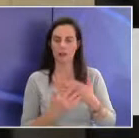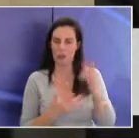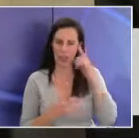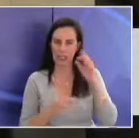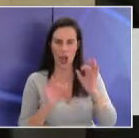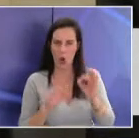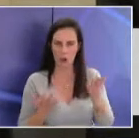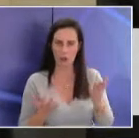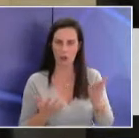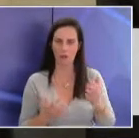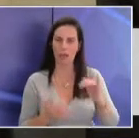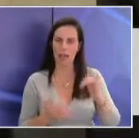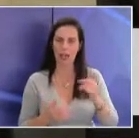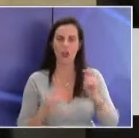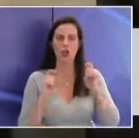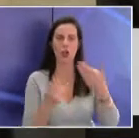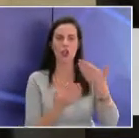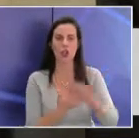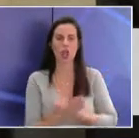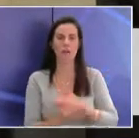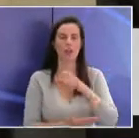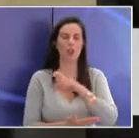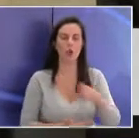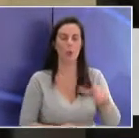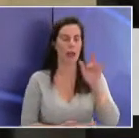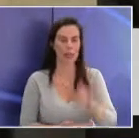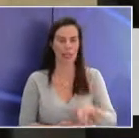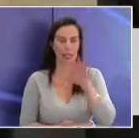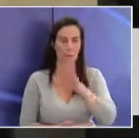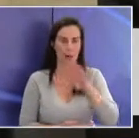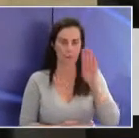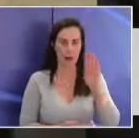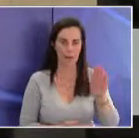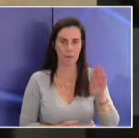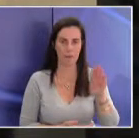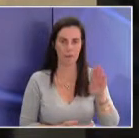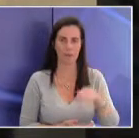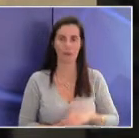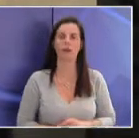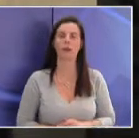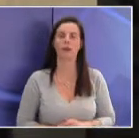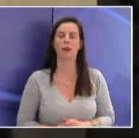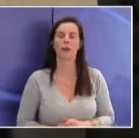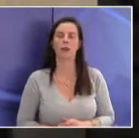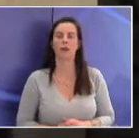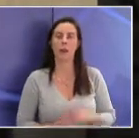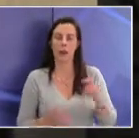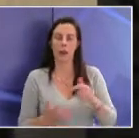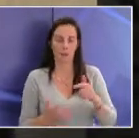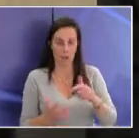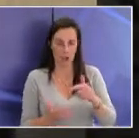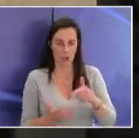סבירות אחרת אלא הגשת כתבי אישום או כתב אישום נגד ראש הממשלה באחד התיקים על